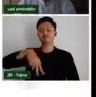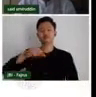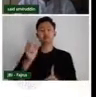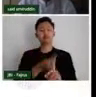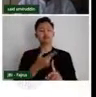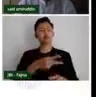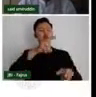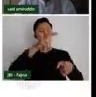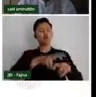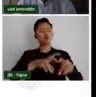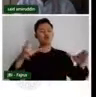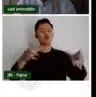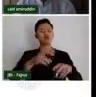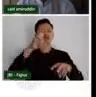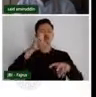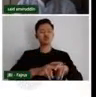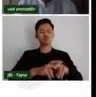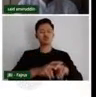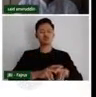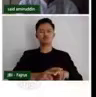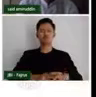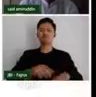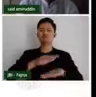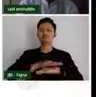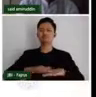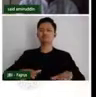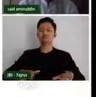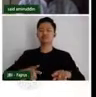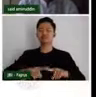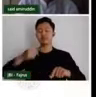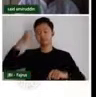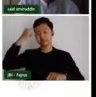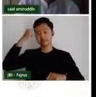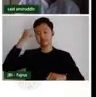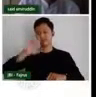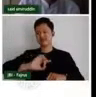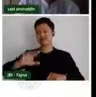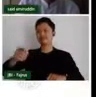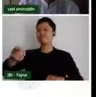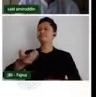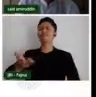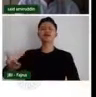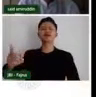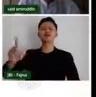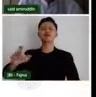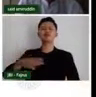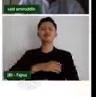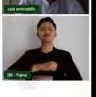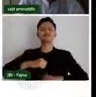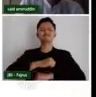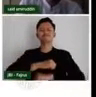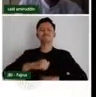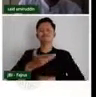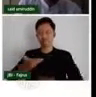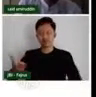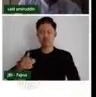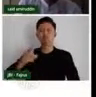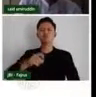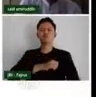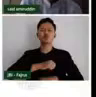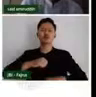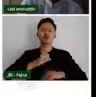kelas dengan duduk tenang gitu, tanpa mempertimbangkan yang lain bahwa kebutuhan mereka untuk kinestetik mereka butuh. Kemudian yang